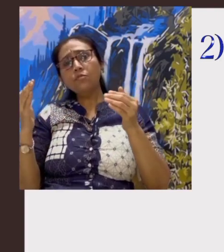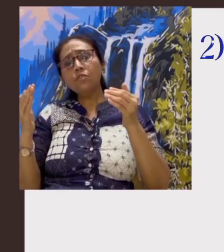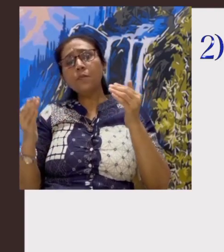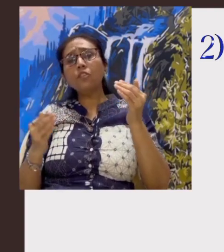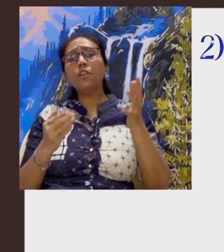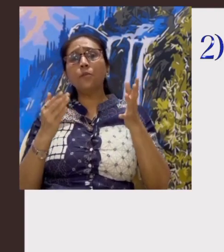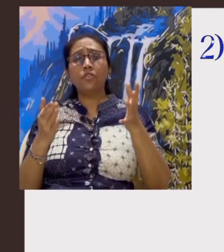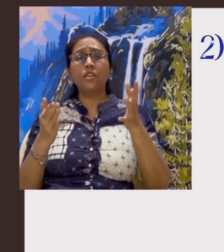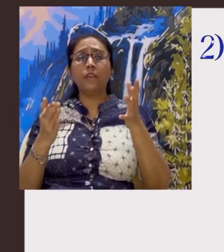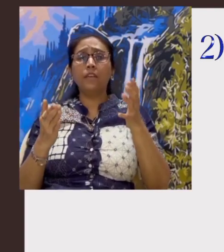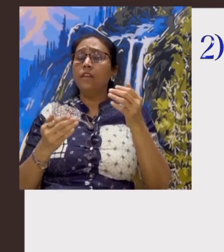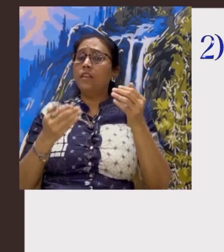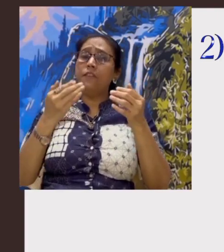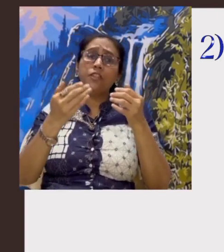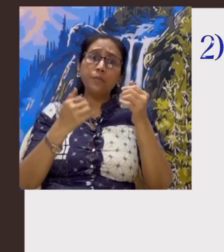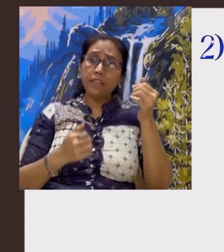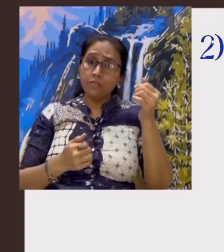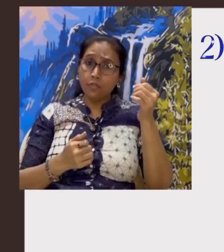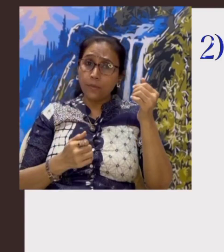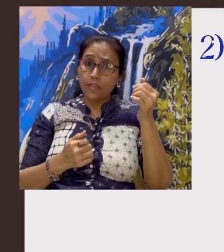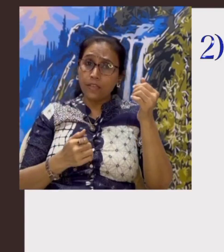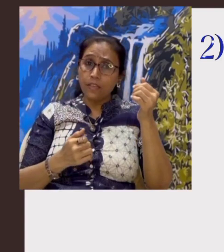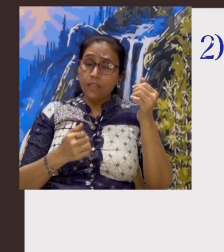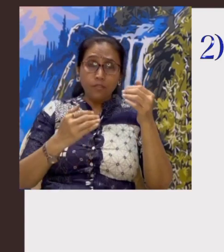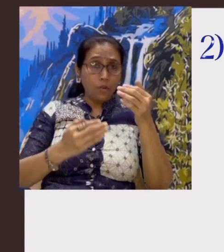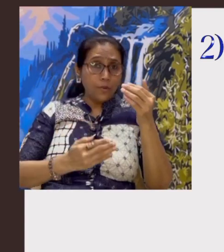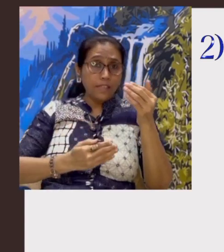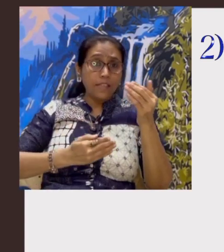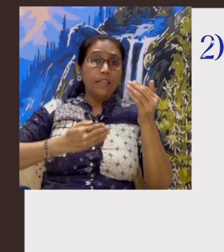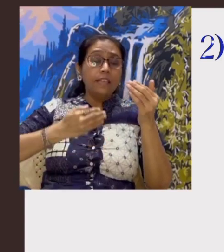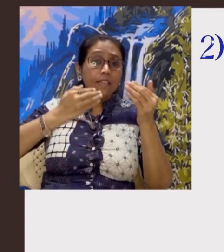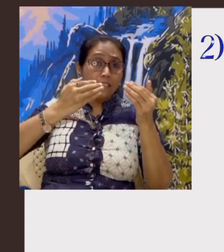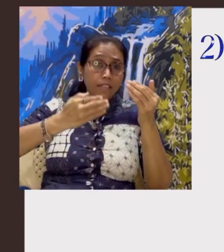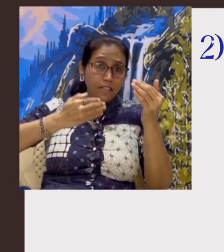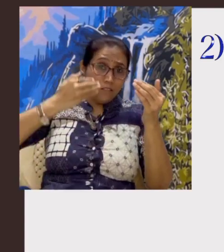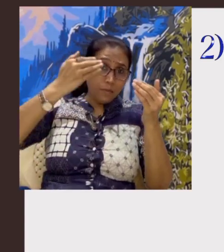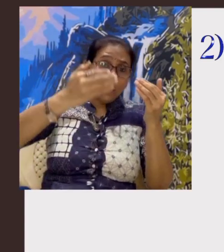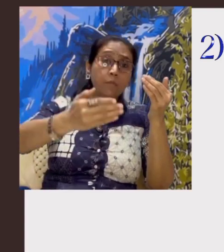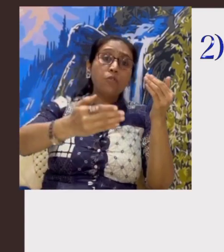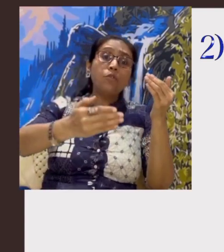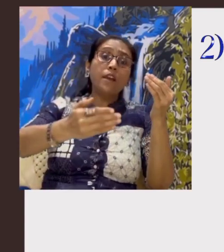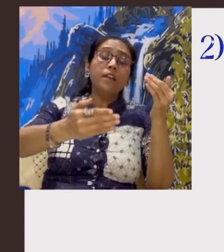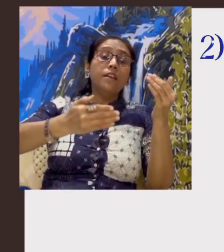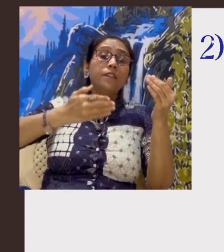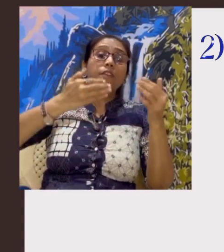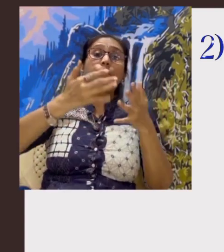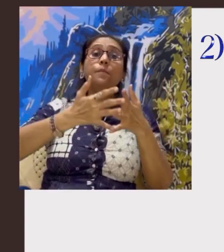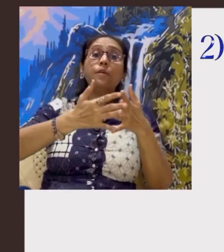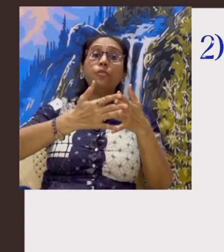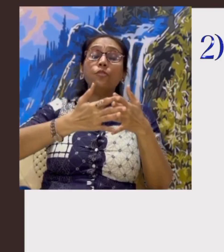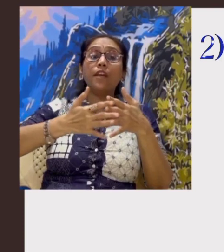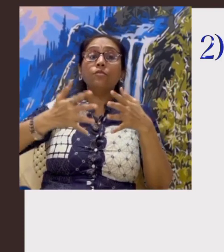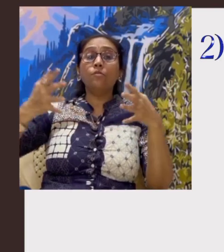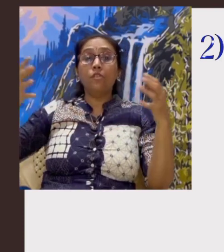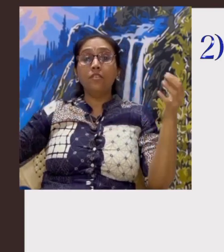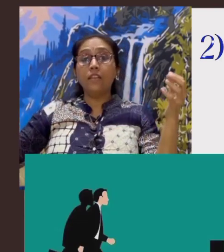उस पर्टिकुलर प्रोजेक्ट में इन्वेस्टमेंट की जरूरत पड़ेगी. सो ऑब्वियसली इस इन्वेस्टमेंट प्रमोट हो रहा है. इन्वेस्टमेंट प्रमोट हो